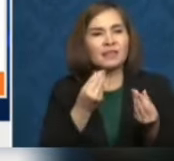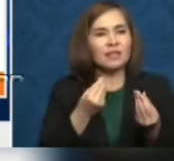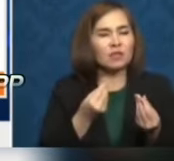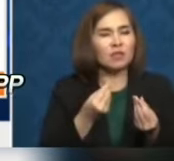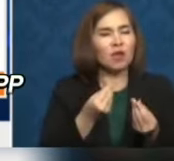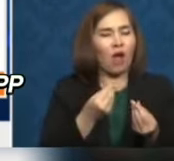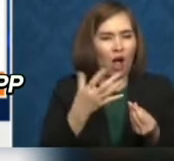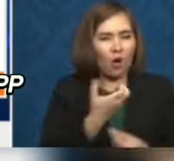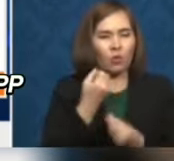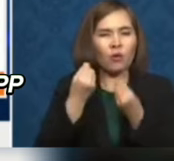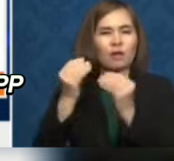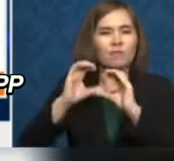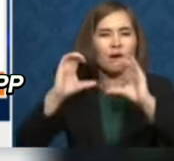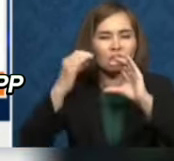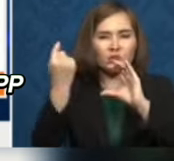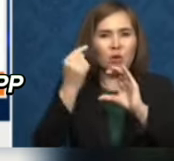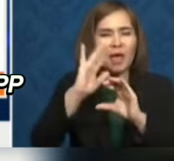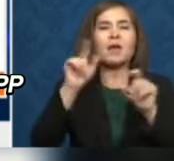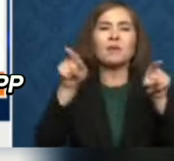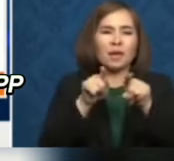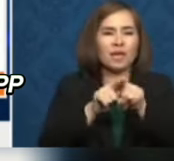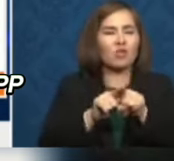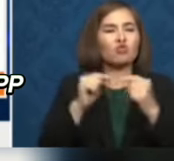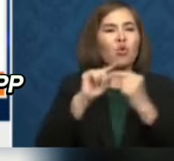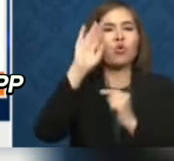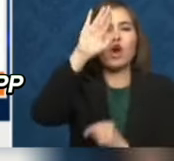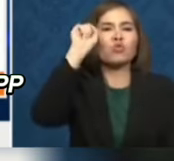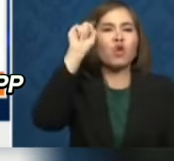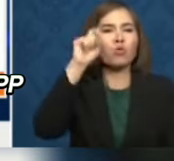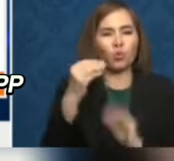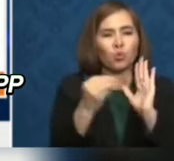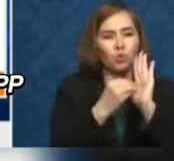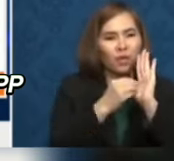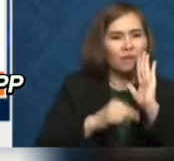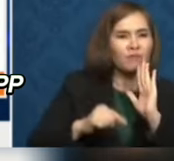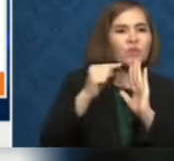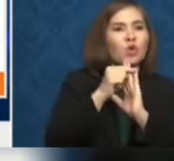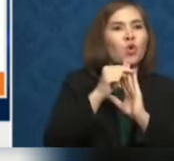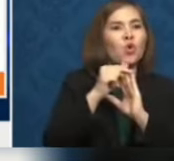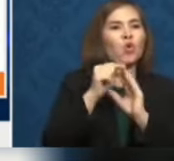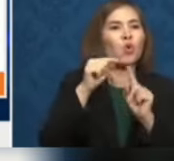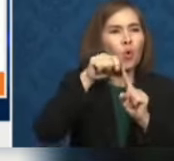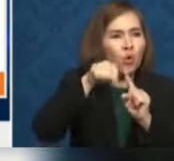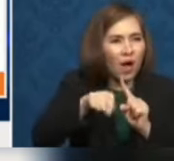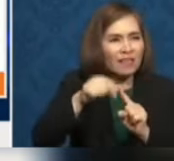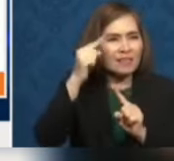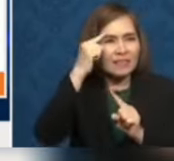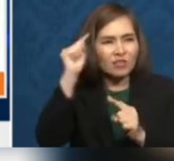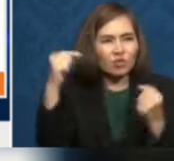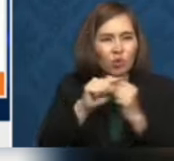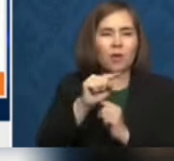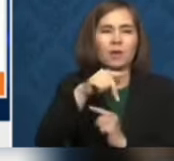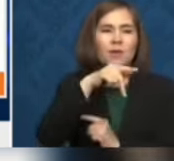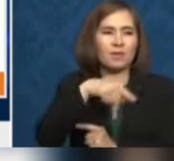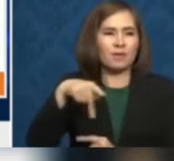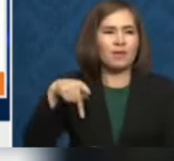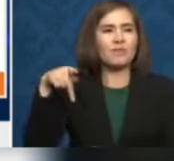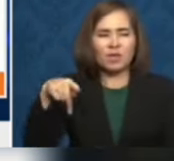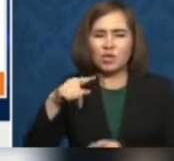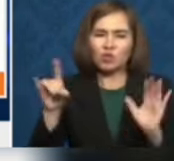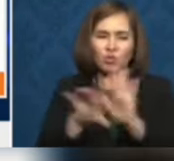มอเตอร์เวย์กรุงเทพโคราชครับตอนแรกก็โฆษณาบอกว่าจะใช้ ppppสุดท้ายแล้วรัฐต้อง subsidize